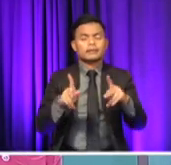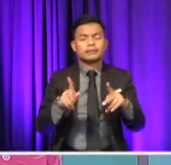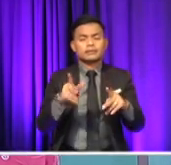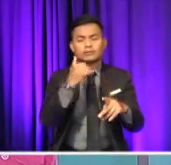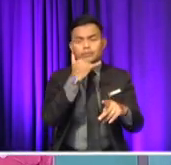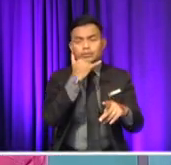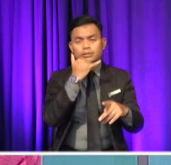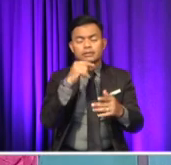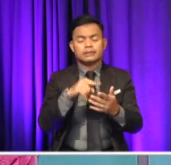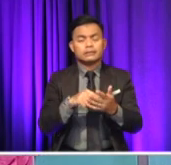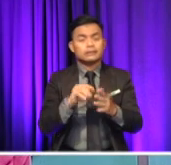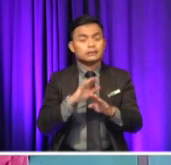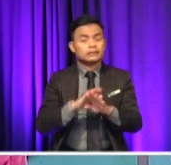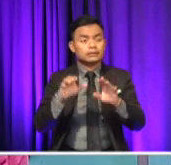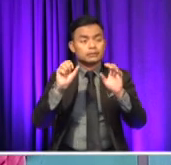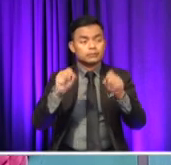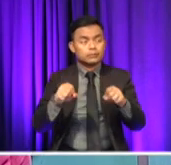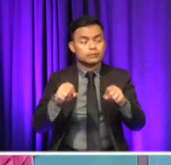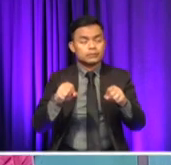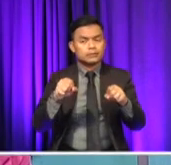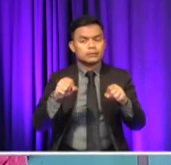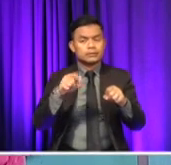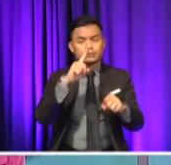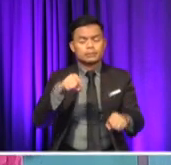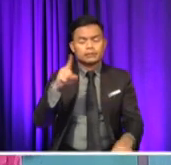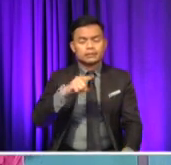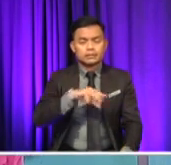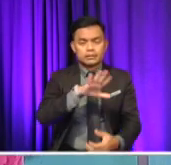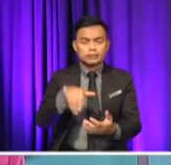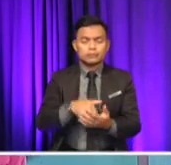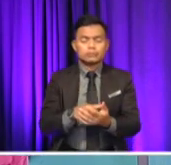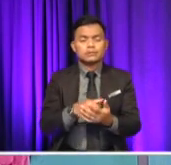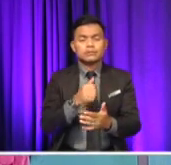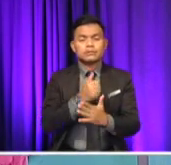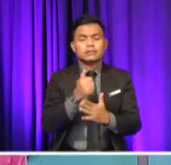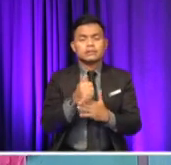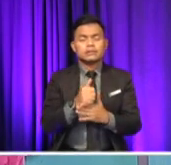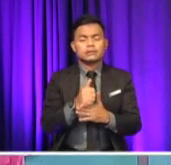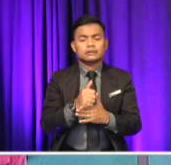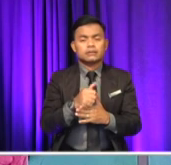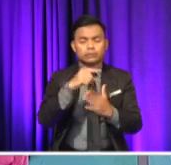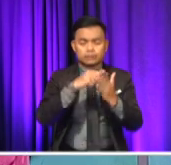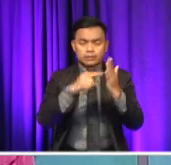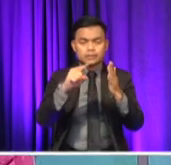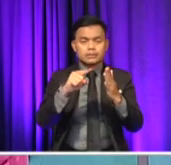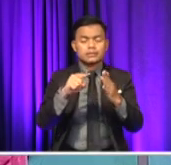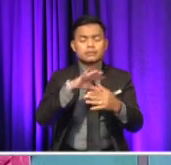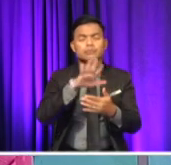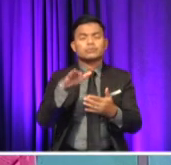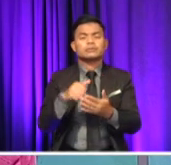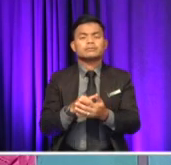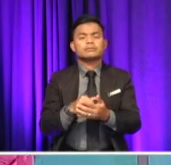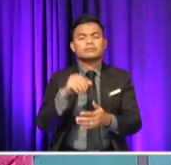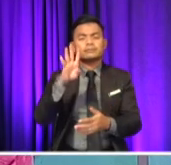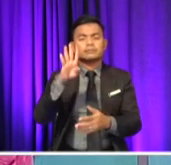semua dan tak boleh pangkas semua ya tak boleh tak boleh minta jelas Empat Mata untuk soal ini oke